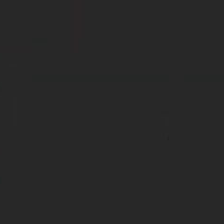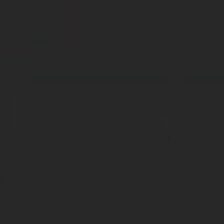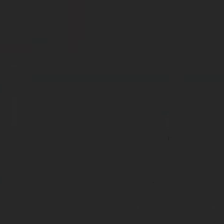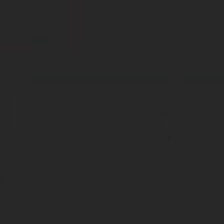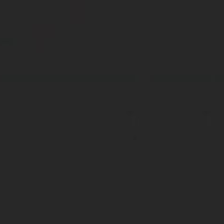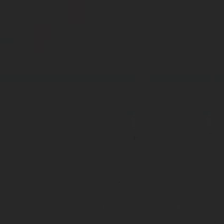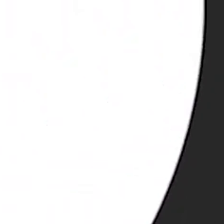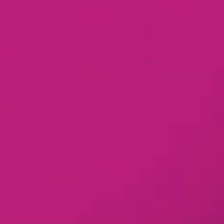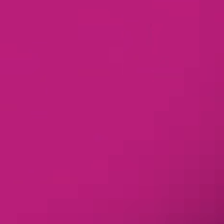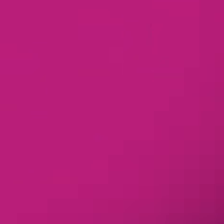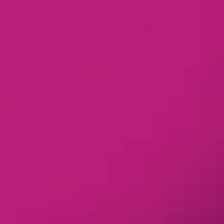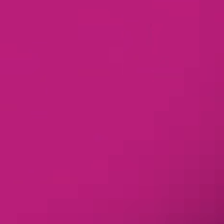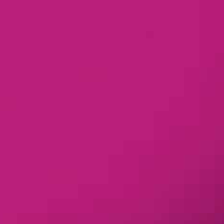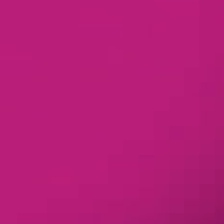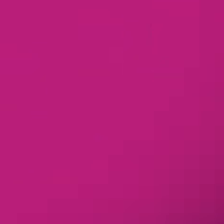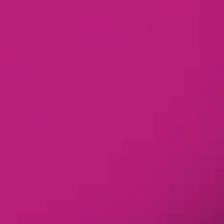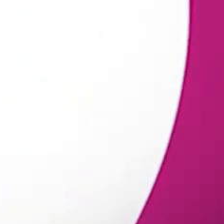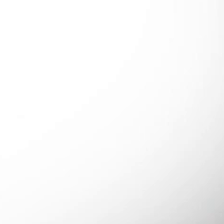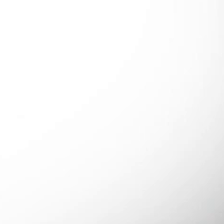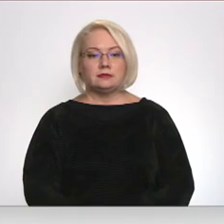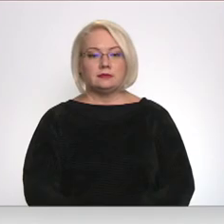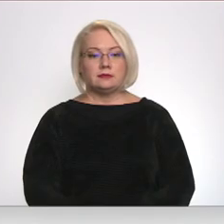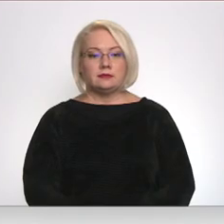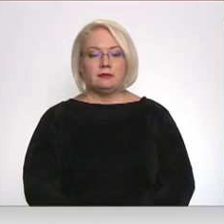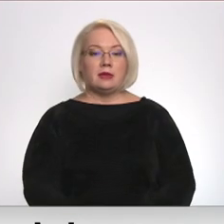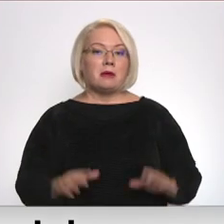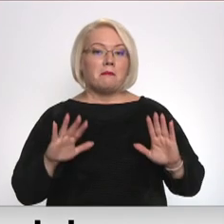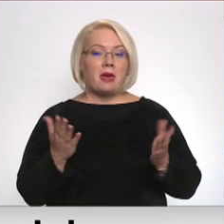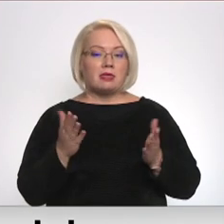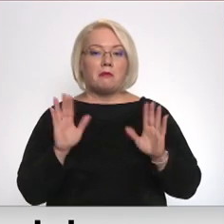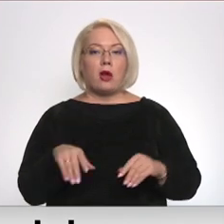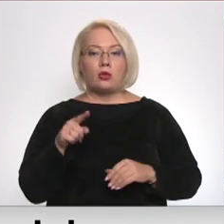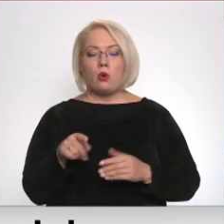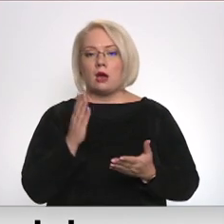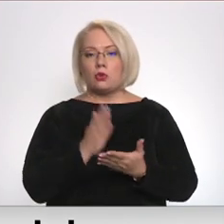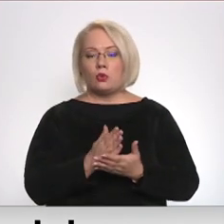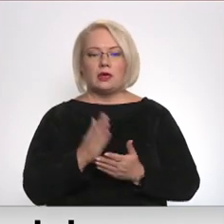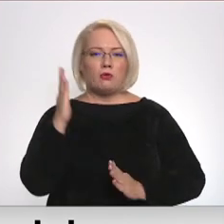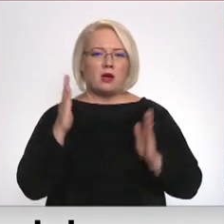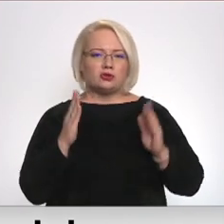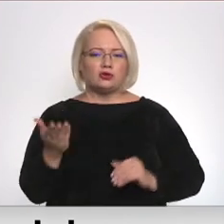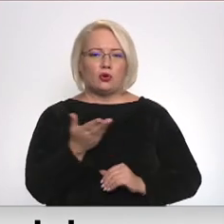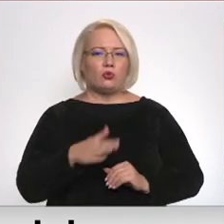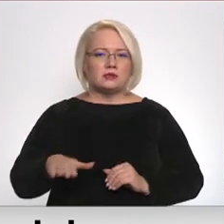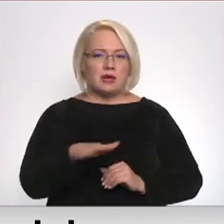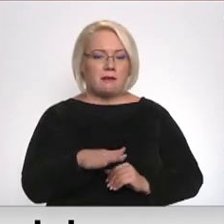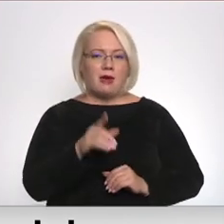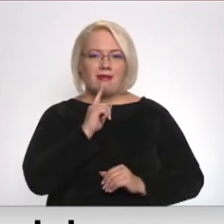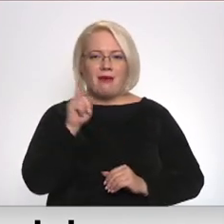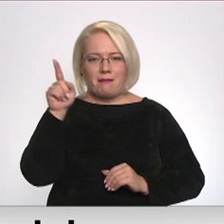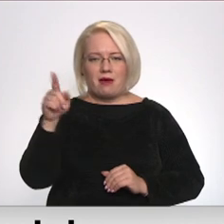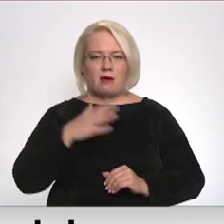Re, viss ēters ir te! Bet par to, kā noritējusi balsošana Kurzemē, Liepājā, par to